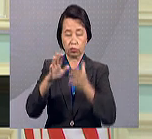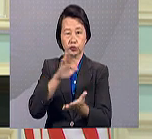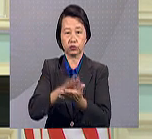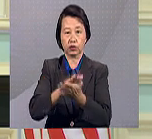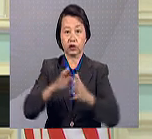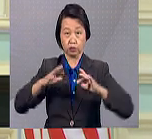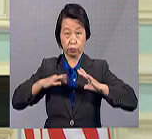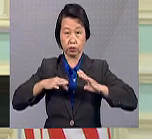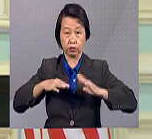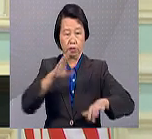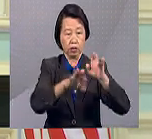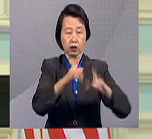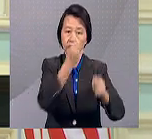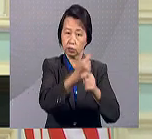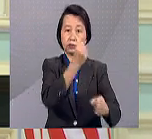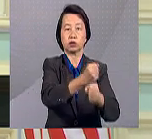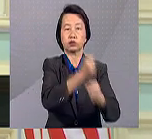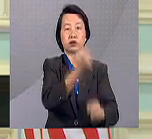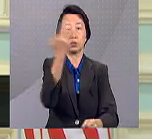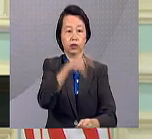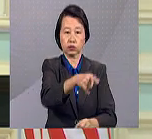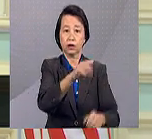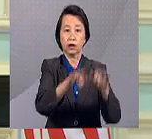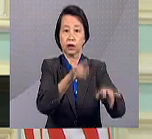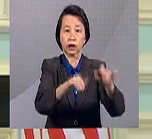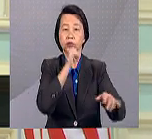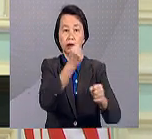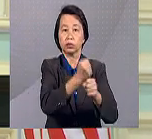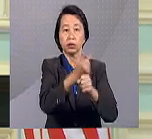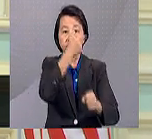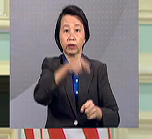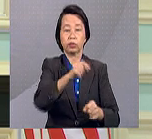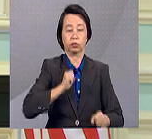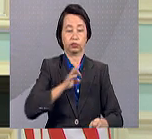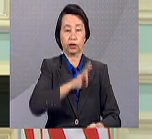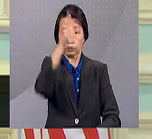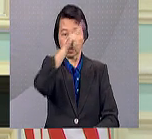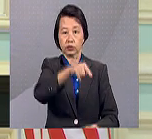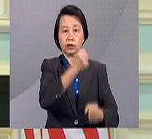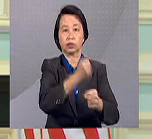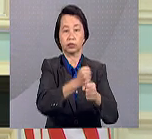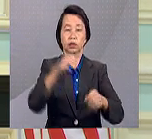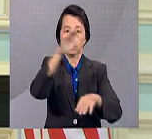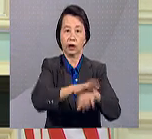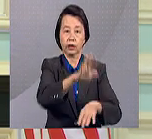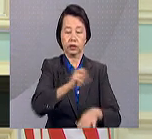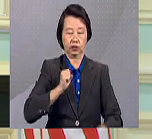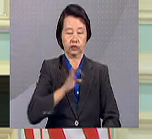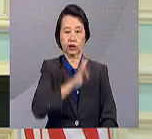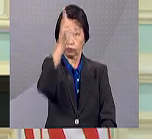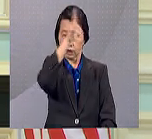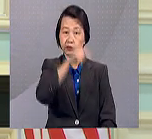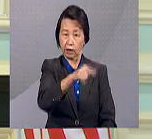bercuti, kerani tetap bekerja seperti biasa. Dia tak cuti. Sebab dia kaki tangan awam. Jadi dia bekerja atas dasar dia kaki tangan